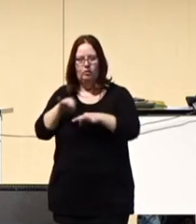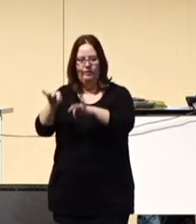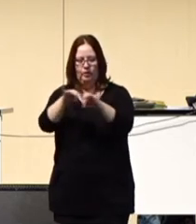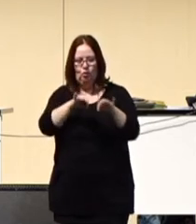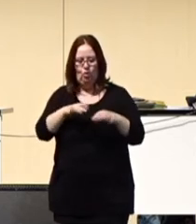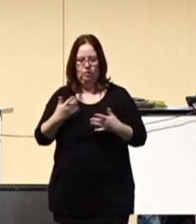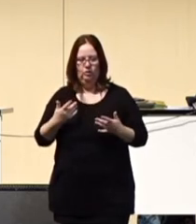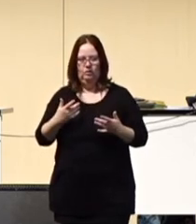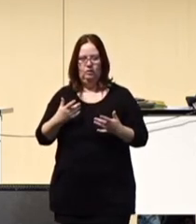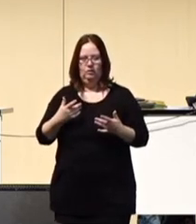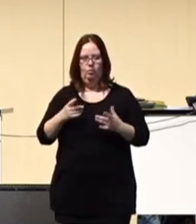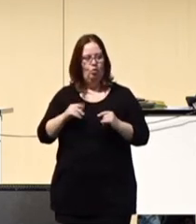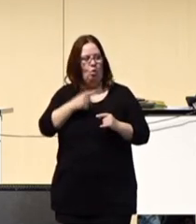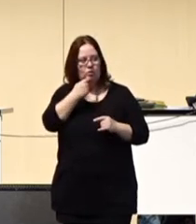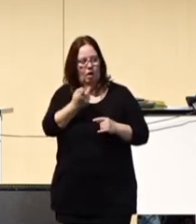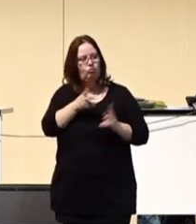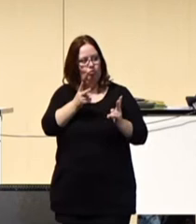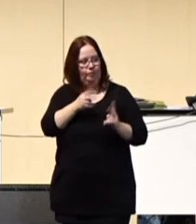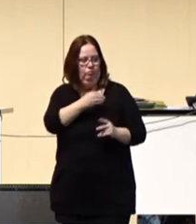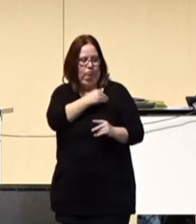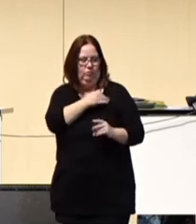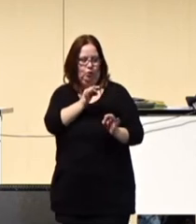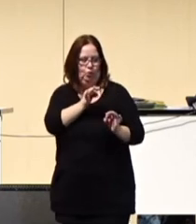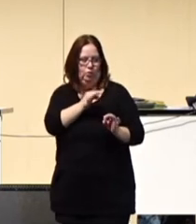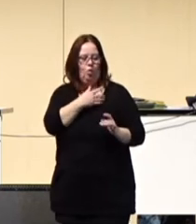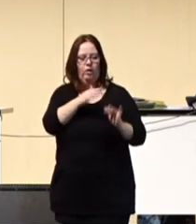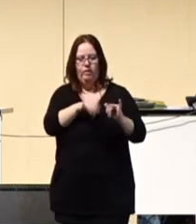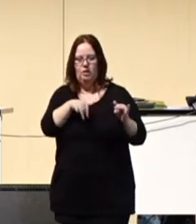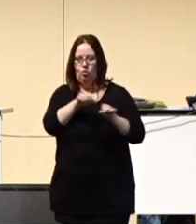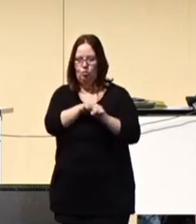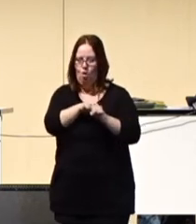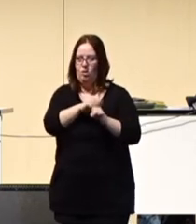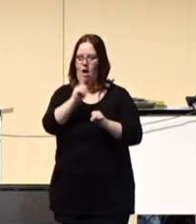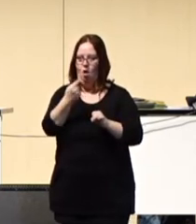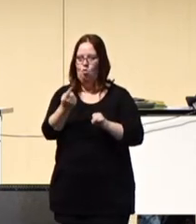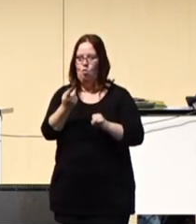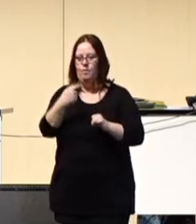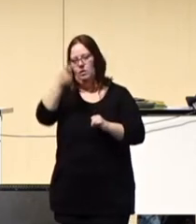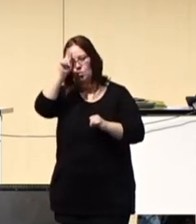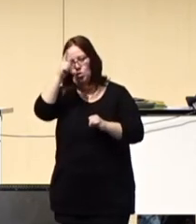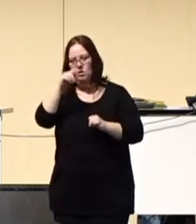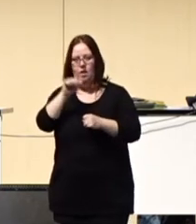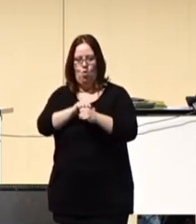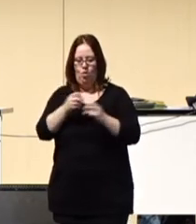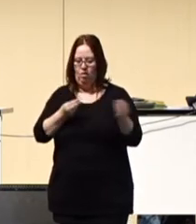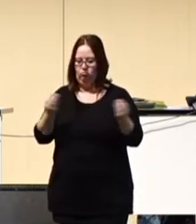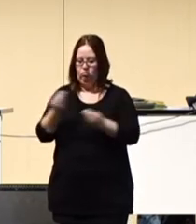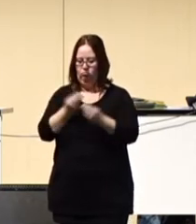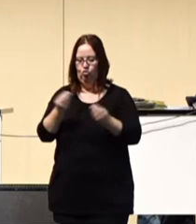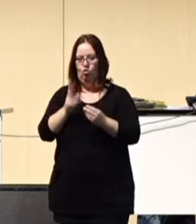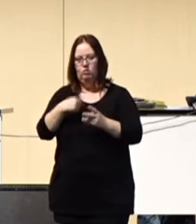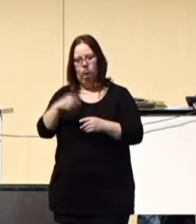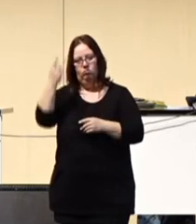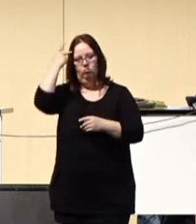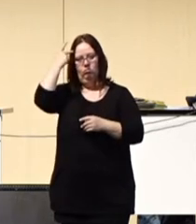sprich, Sie sprechen das Thema zu Recht an. Die zuständige Versammlungsbehörde hat das in Abstimmung mit dem Polizeivollzugsdienst im Blick. Und